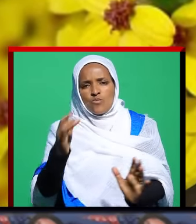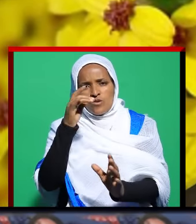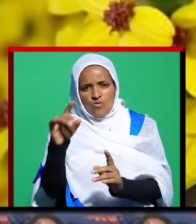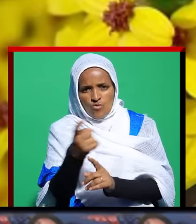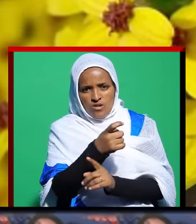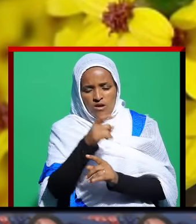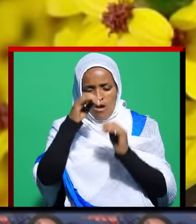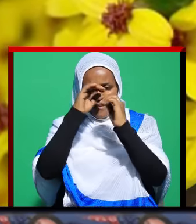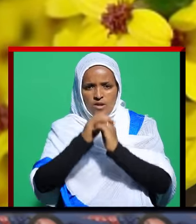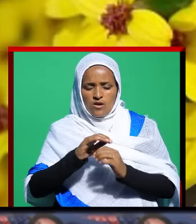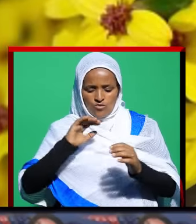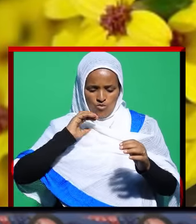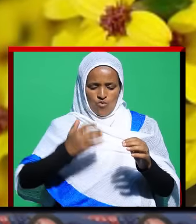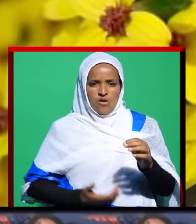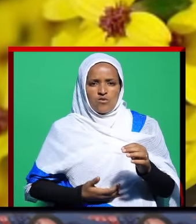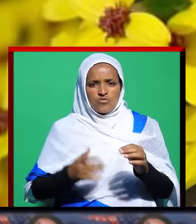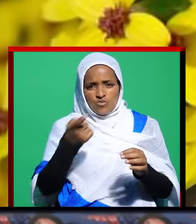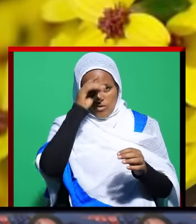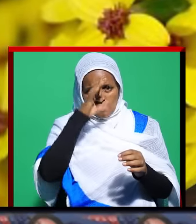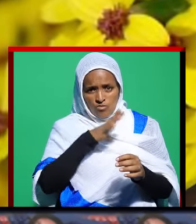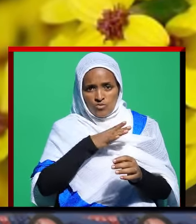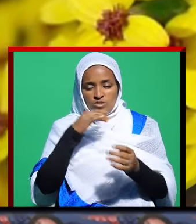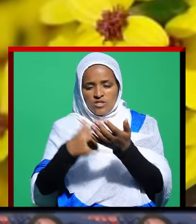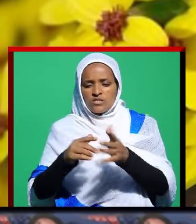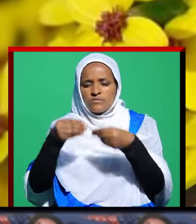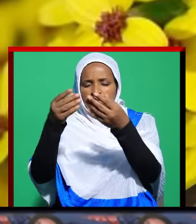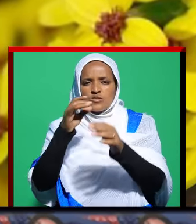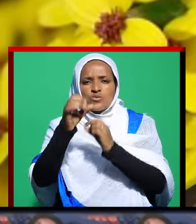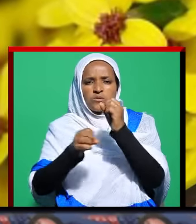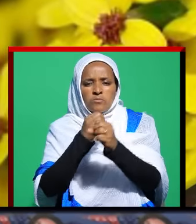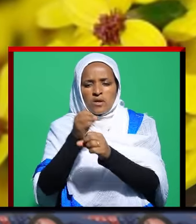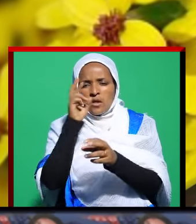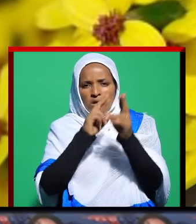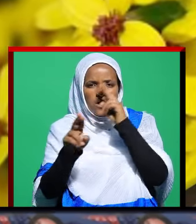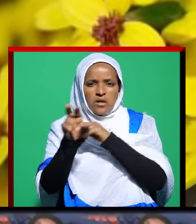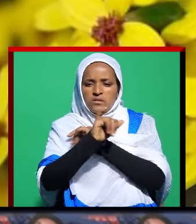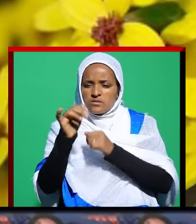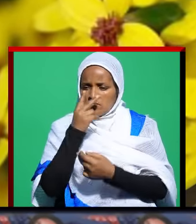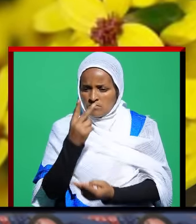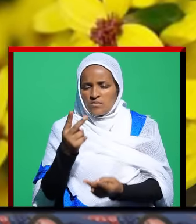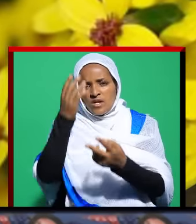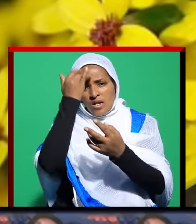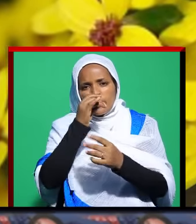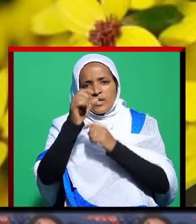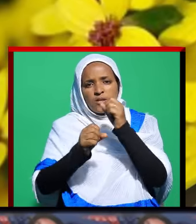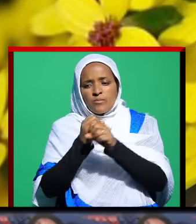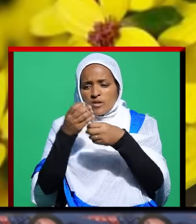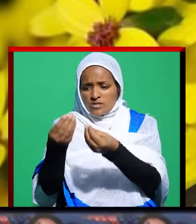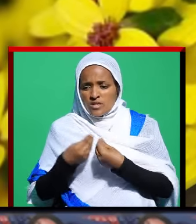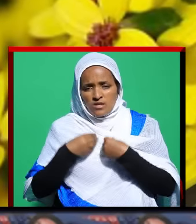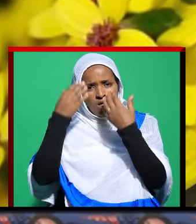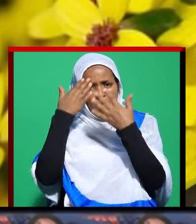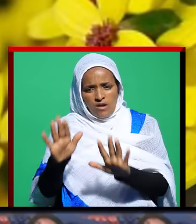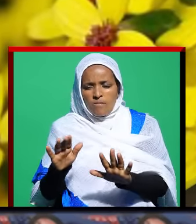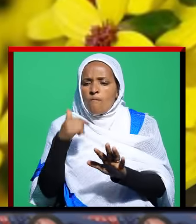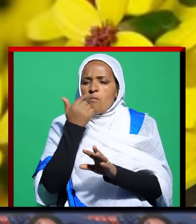ነው፣ አምላካቸው ሆዳቸው የሆነ ሰዎች። እነዚህ የሚሰጣቸውን እድሜ ያባክናሉ። ምክንያቱም ለምን እድሜ እንደሚሰጣቸው አያውቁም፣